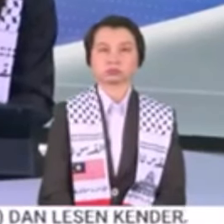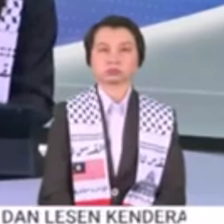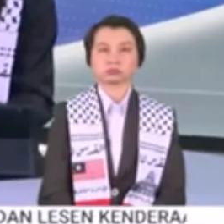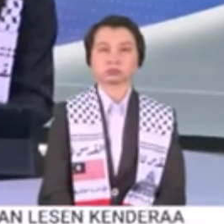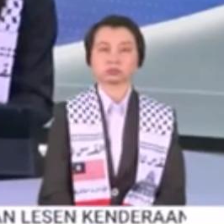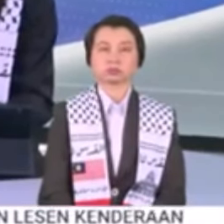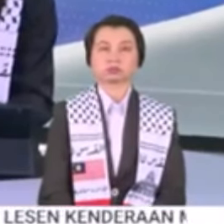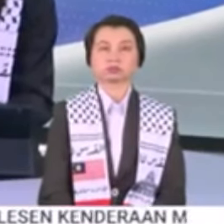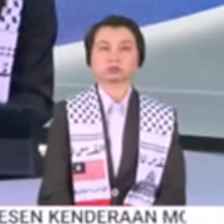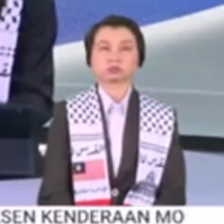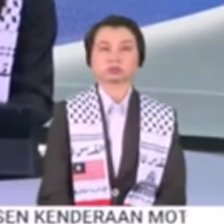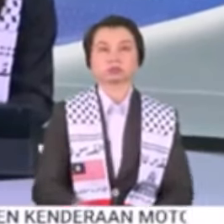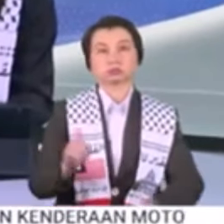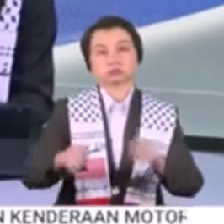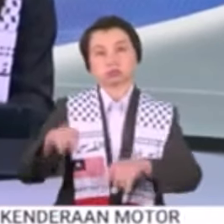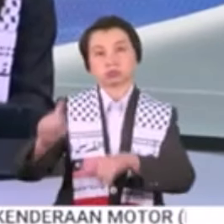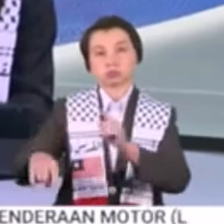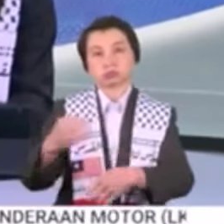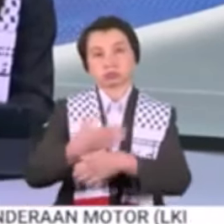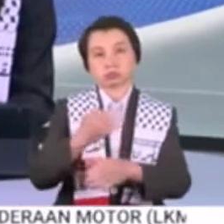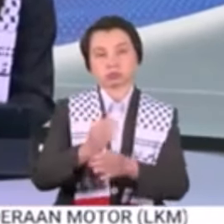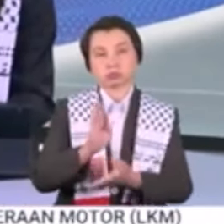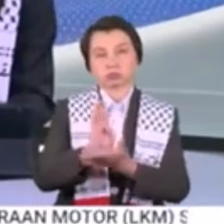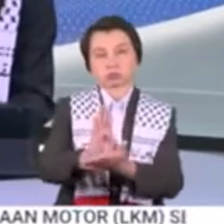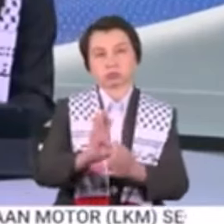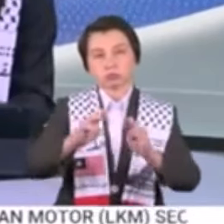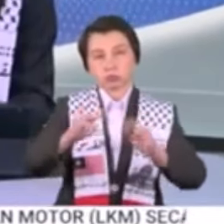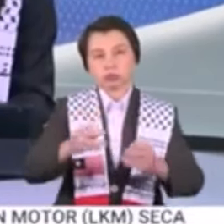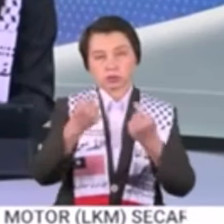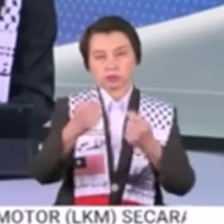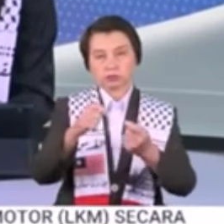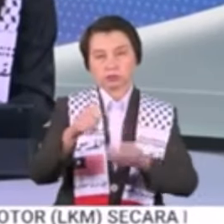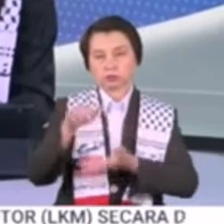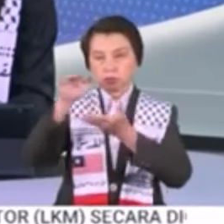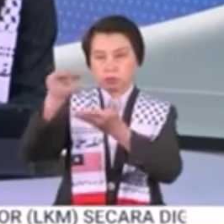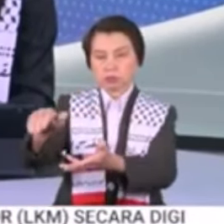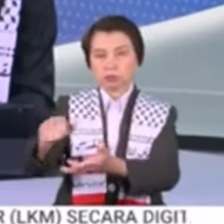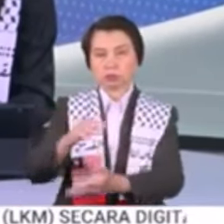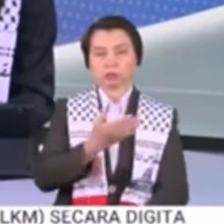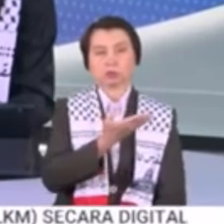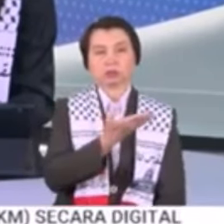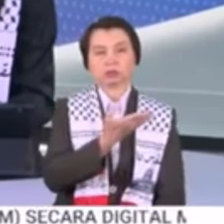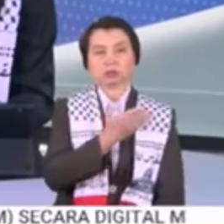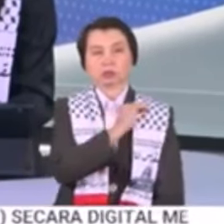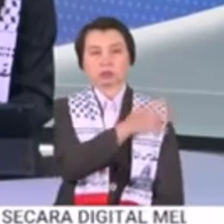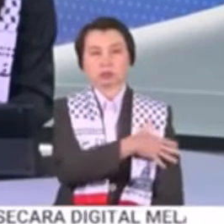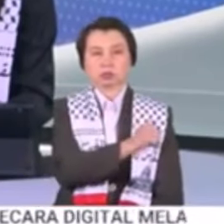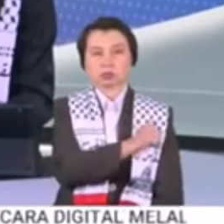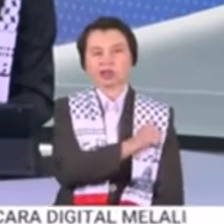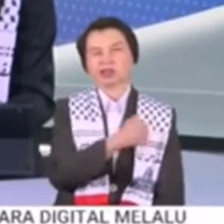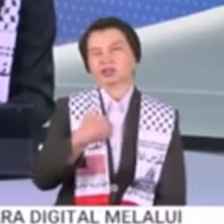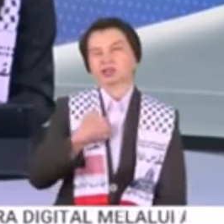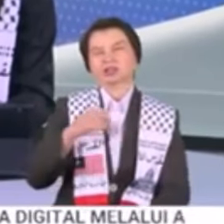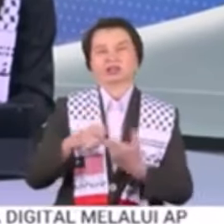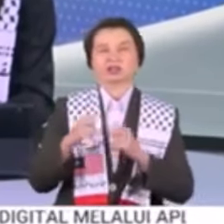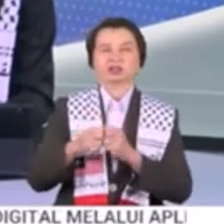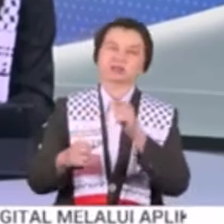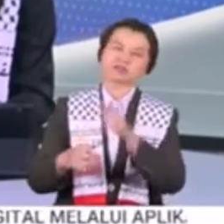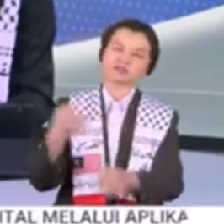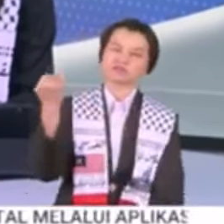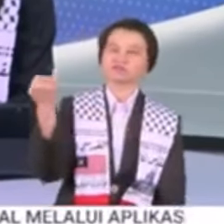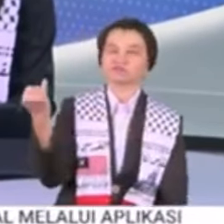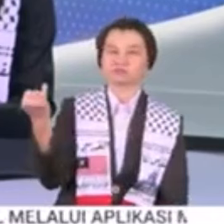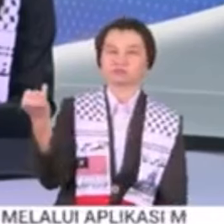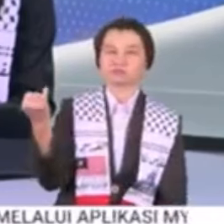Bertemu kembali. Pelbagai bentuk bantuan kemanusiaan yang cuba sampai ke Palestin dibelenggu birokrasi rejim